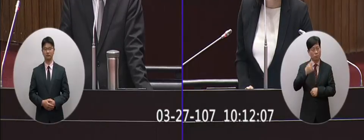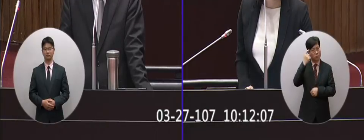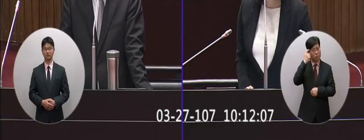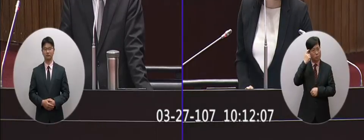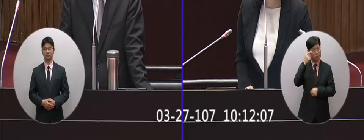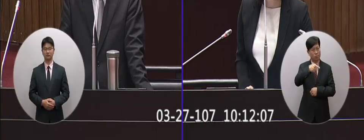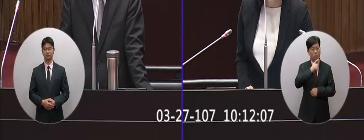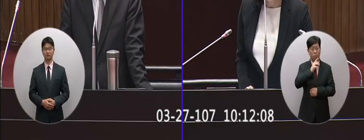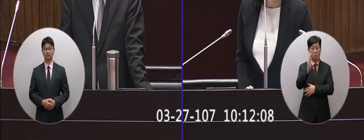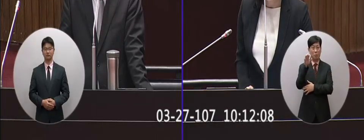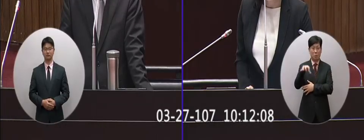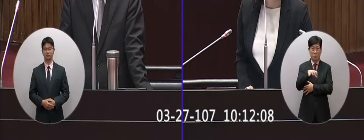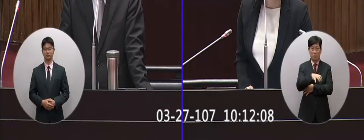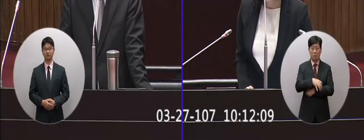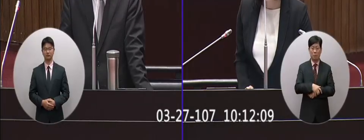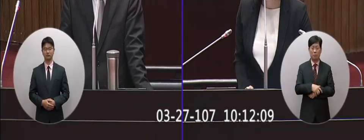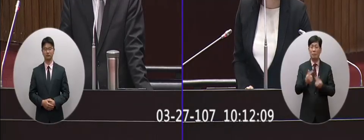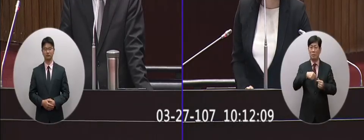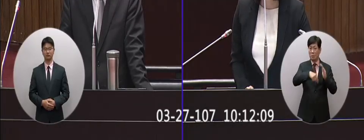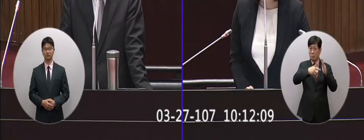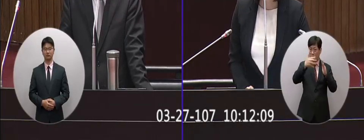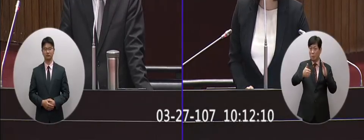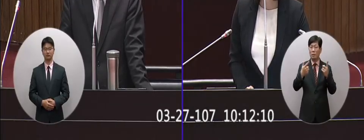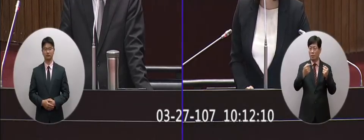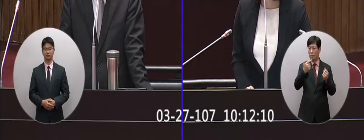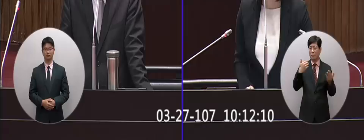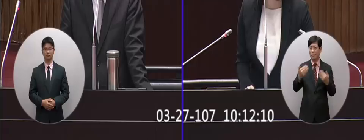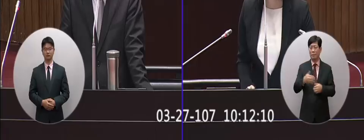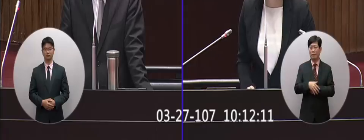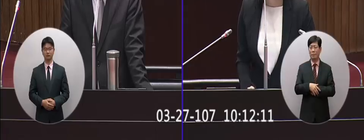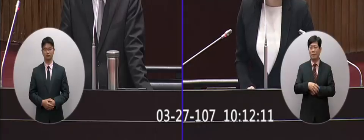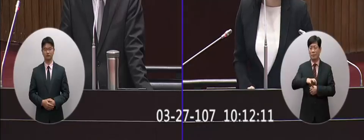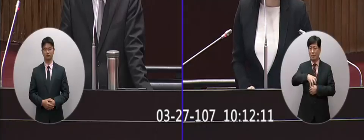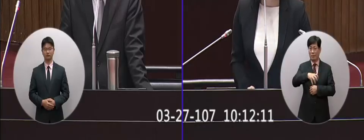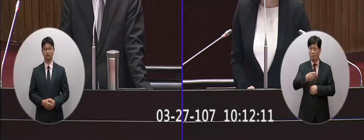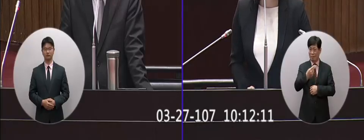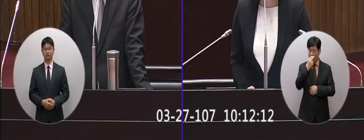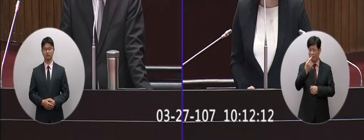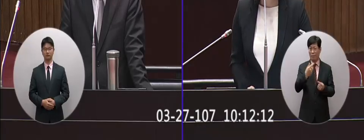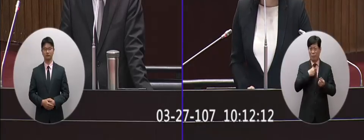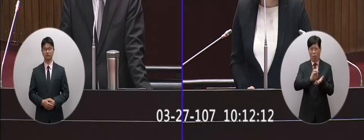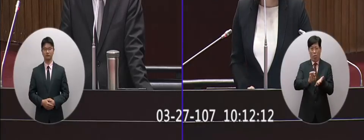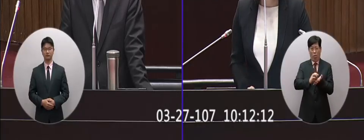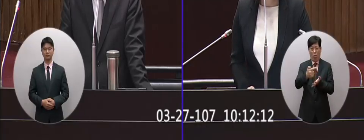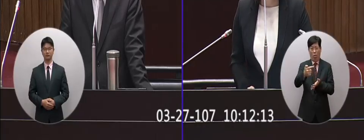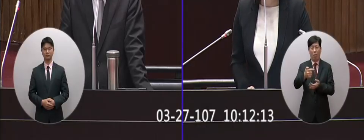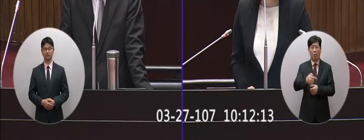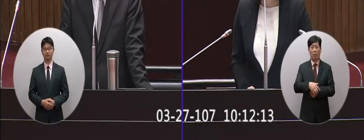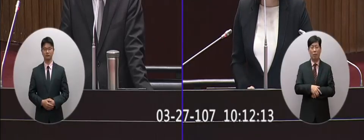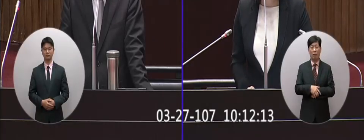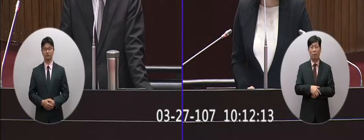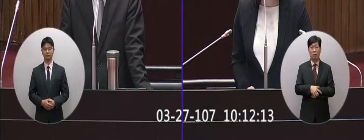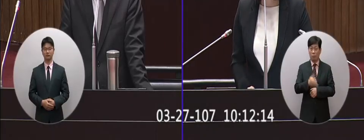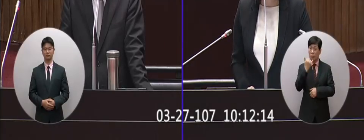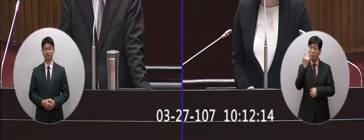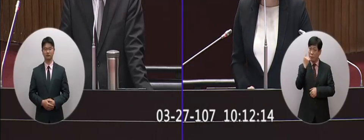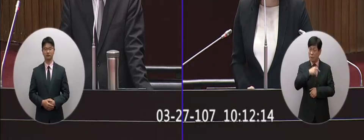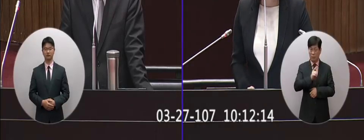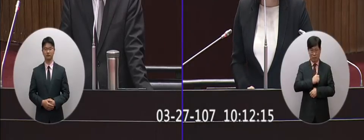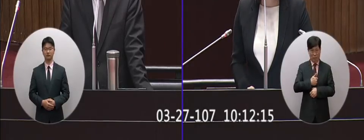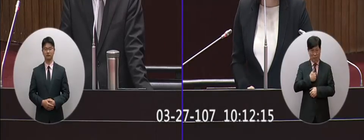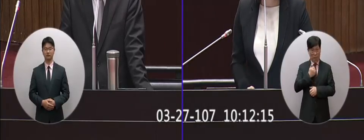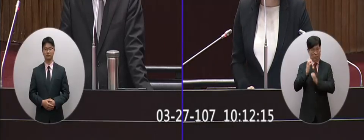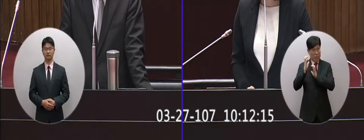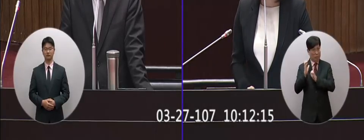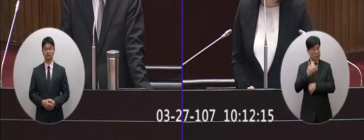实相关单位包括院长都非常清楚，因为天然气等于在烧钱，我们能不能负担，